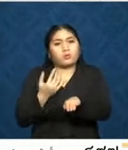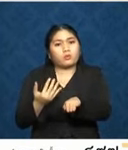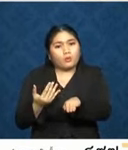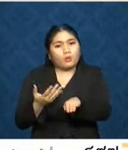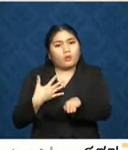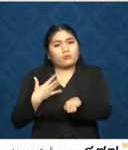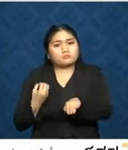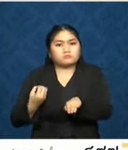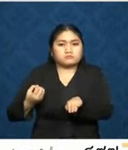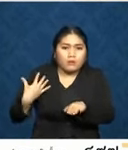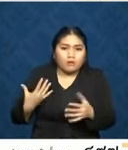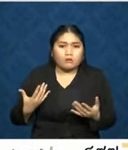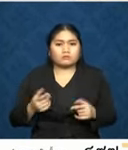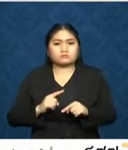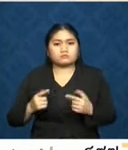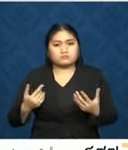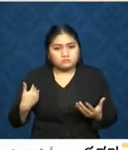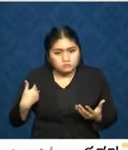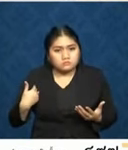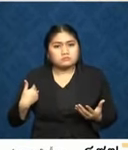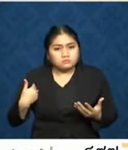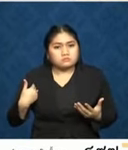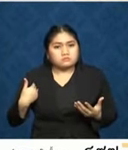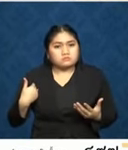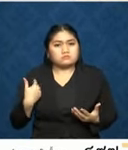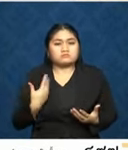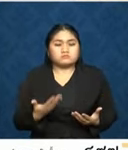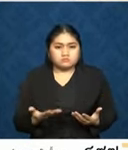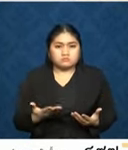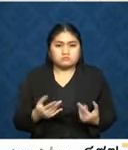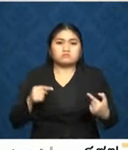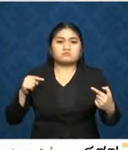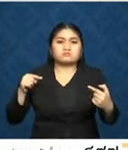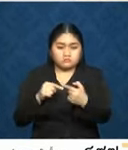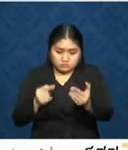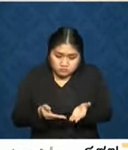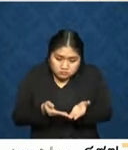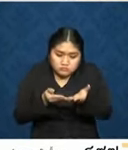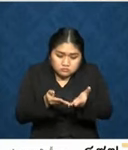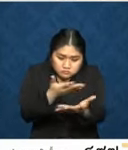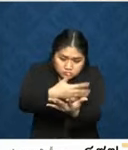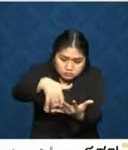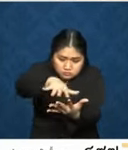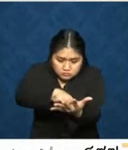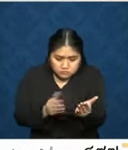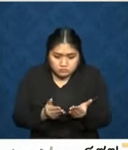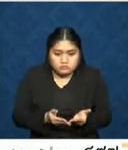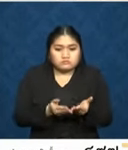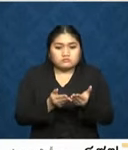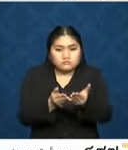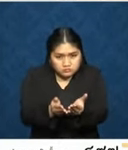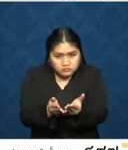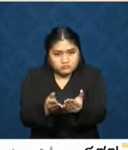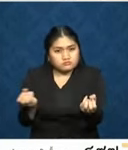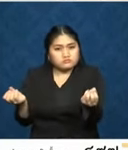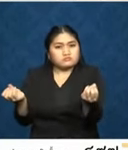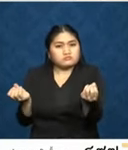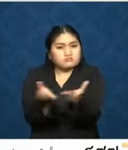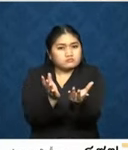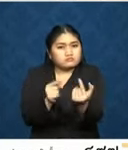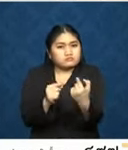อ่อนล้า 3ทำให้กระทบถึงตารางการเดินเรือซึ่งส่งผลเป็นวงกว้างต่อ